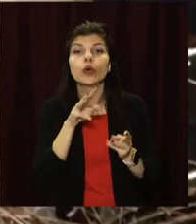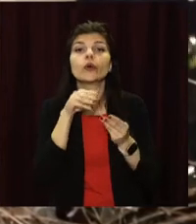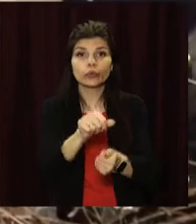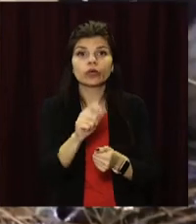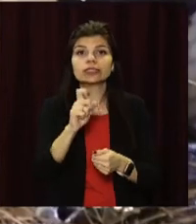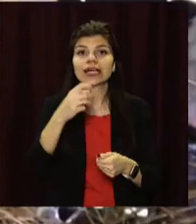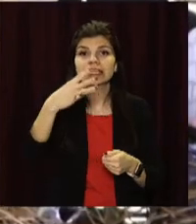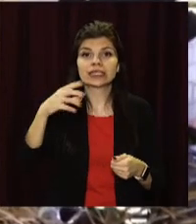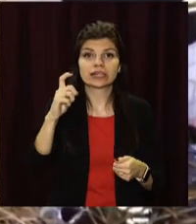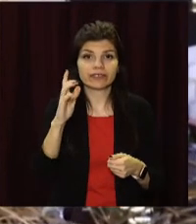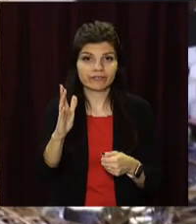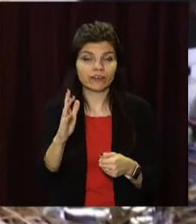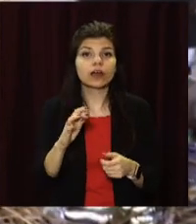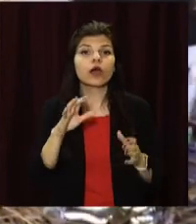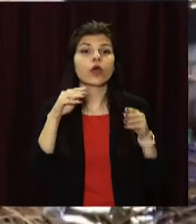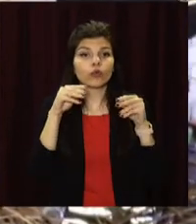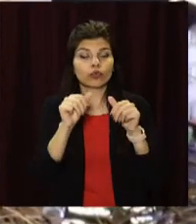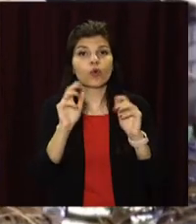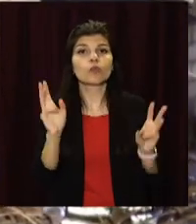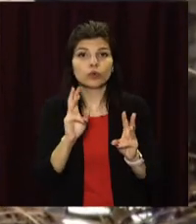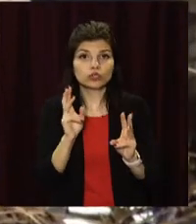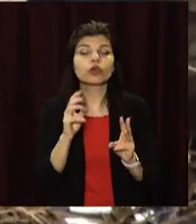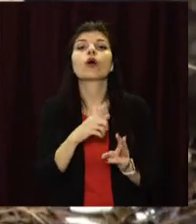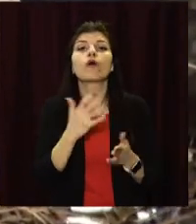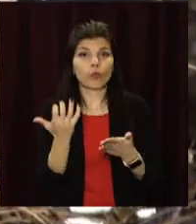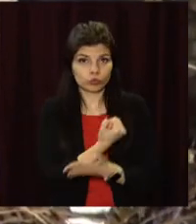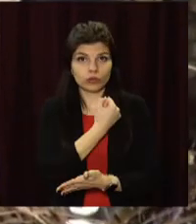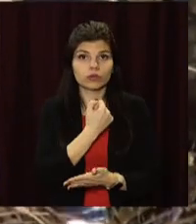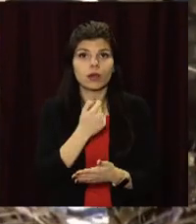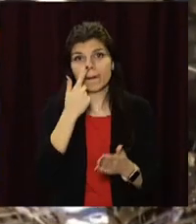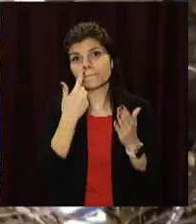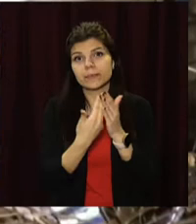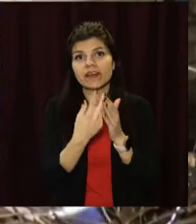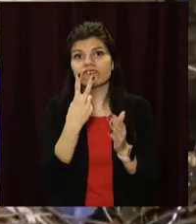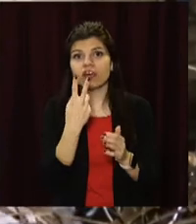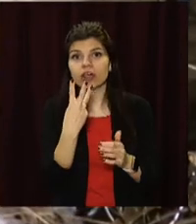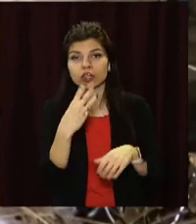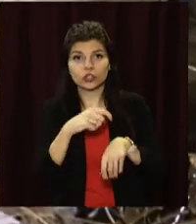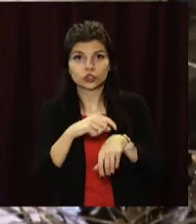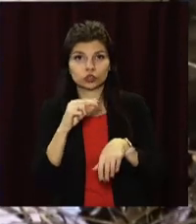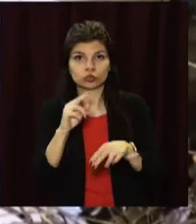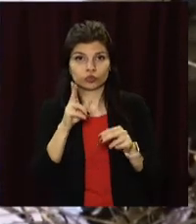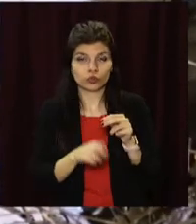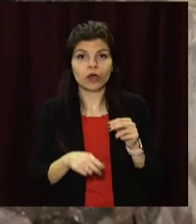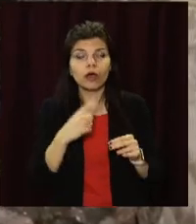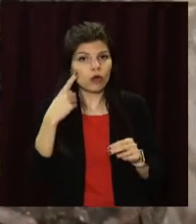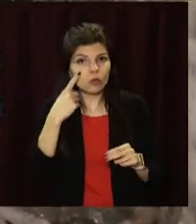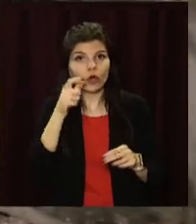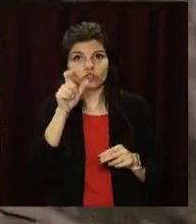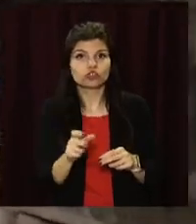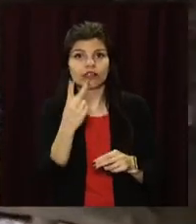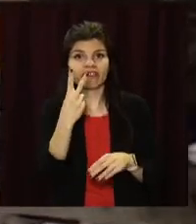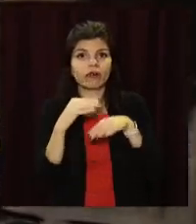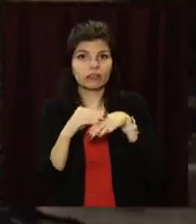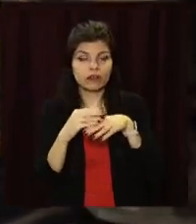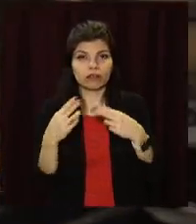за півгодини. Повністю загасити вогонь рятувальникам вдалося приблизно о 23-й. На місці знайшли тіла двох людей.